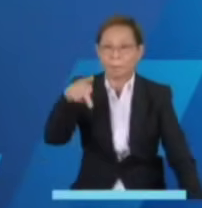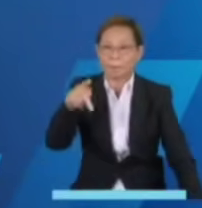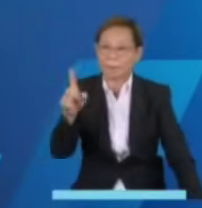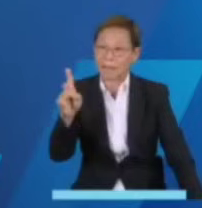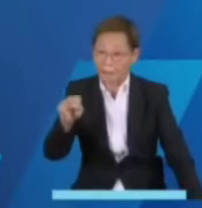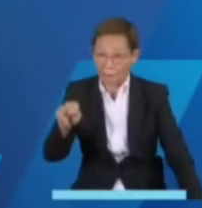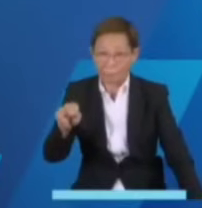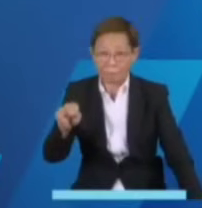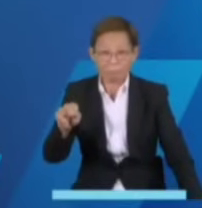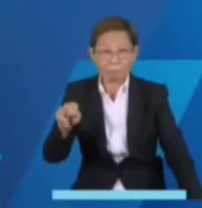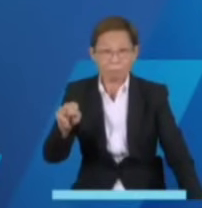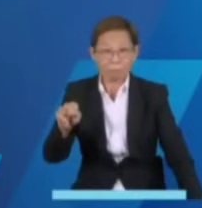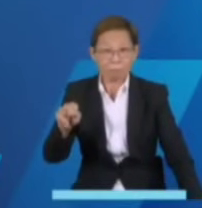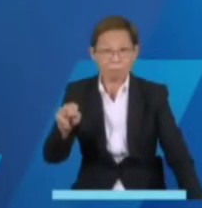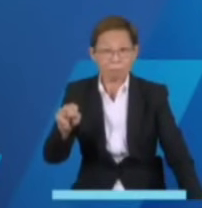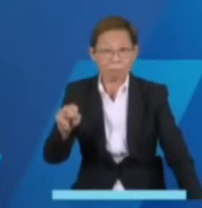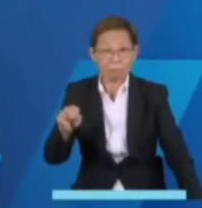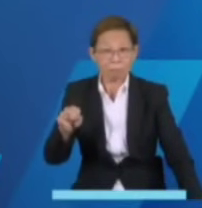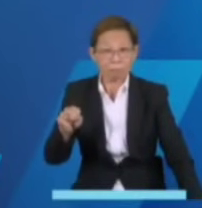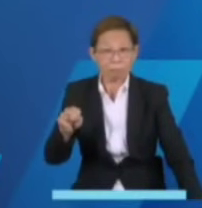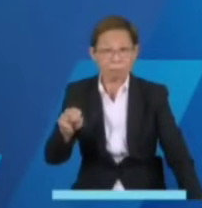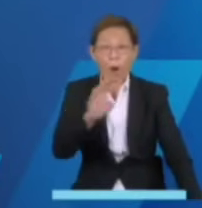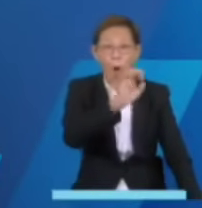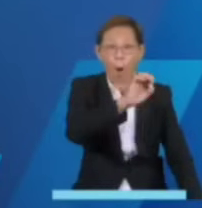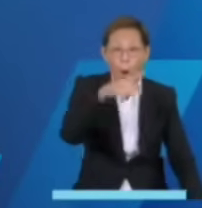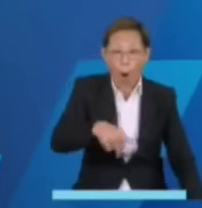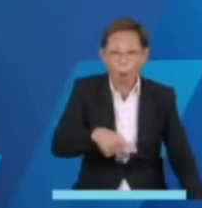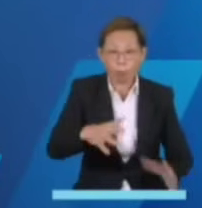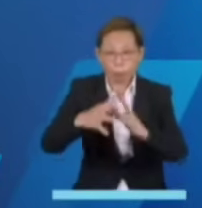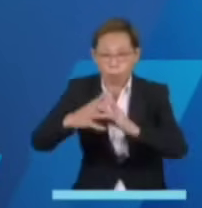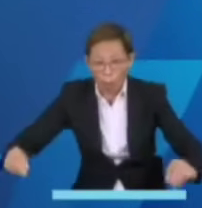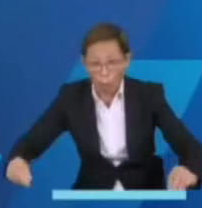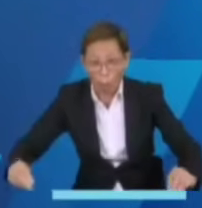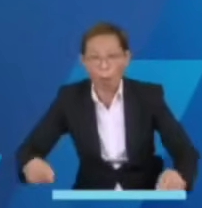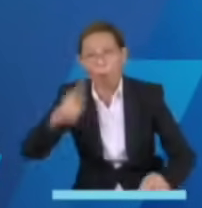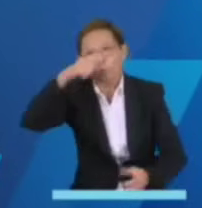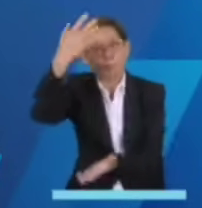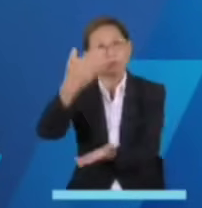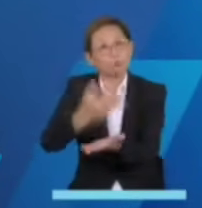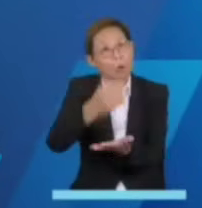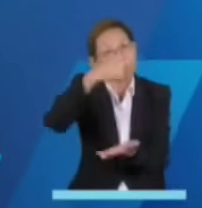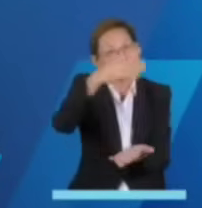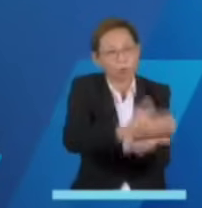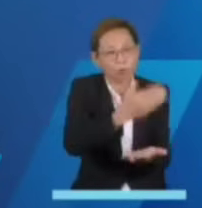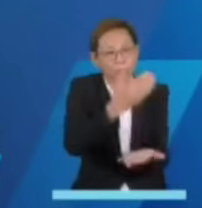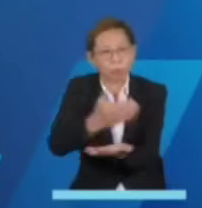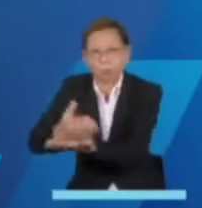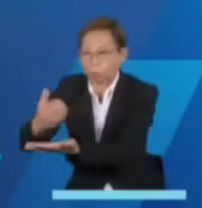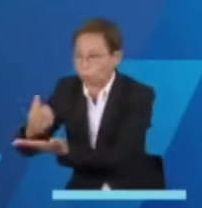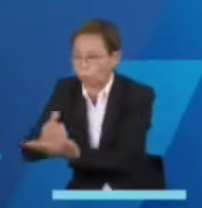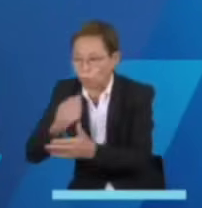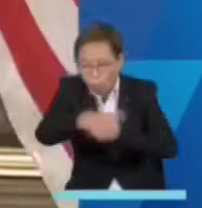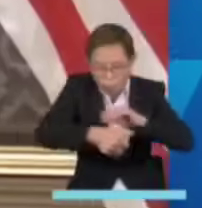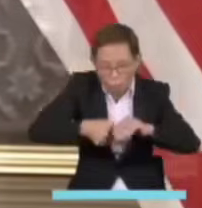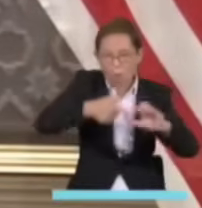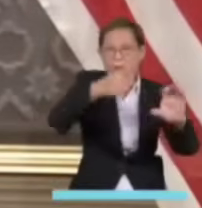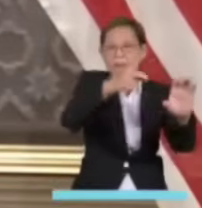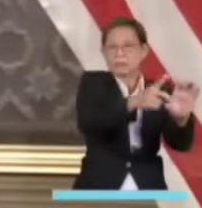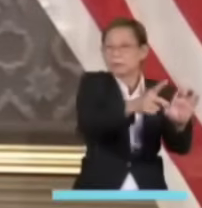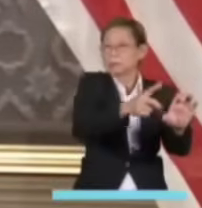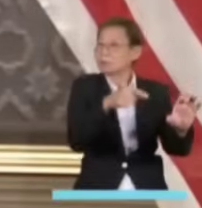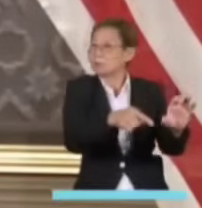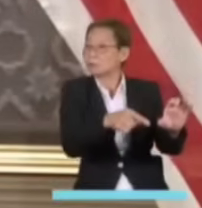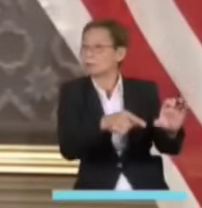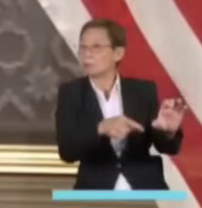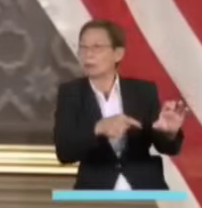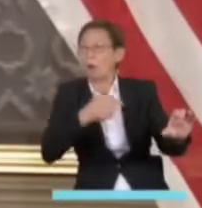Dalam Negeri dan Kos Sara Hidup melancarkan ops tiris bagi membanteras penyeludupan diesel yang selama